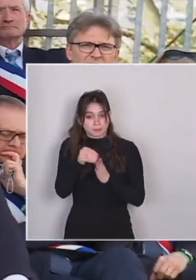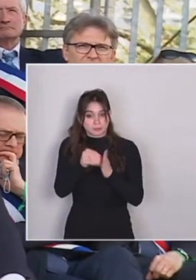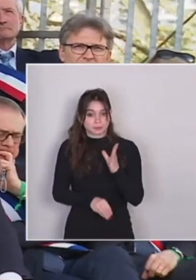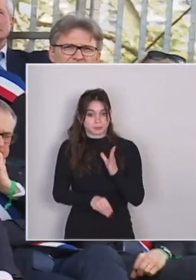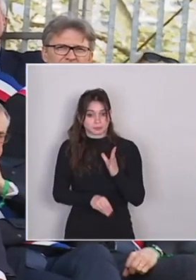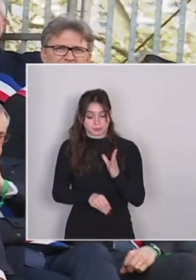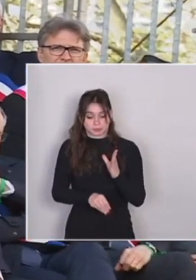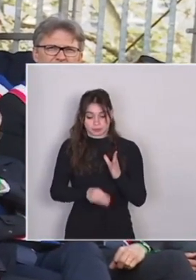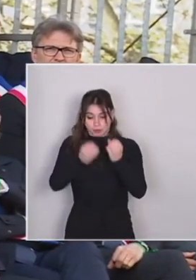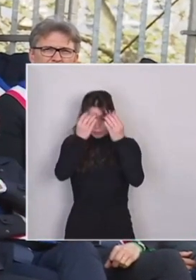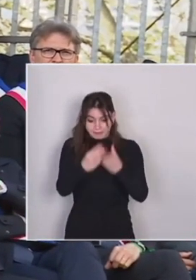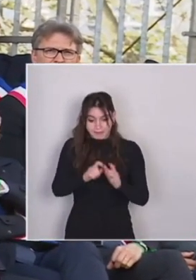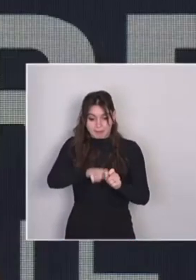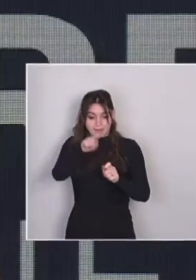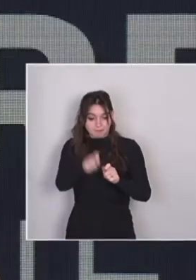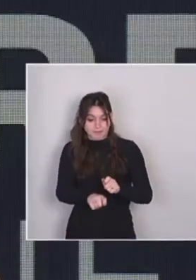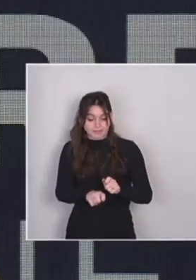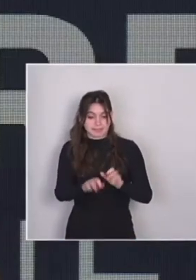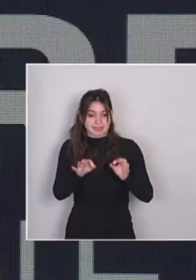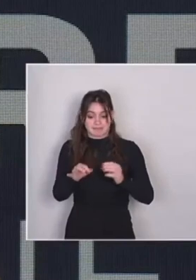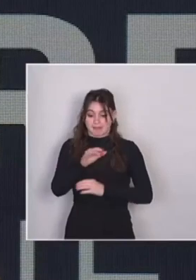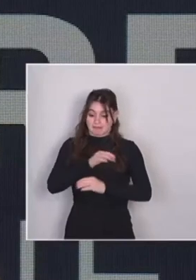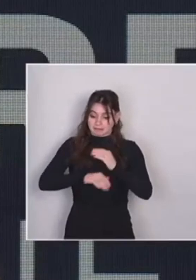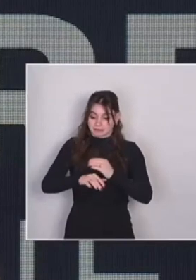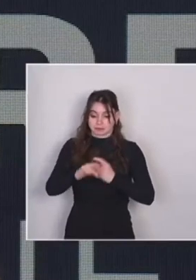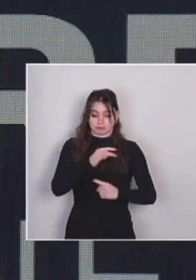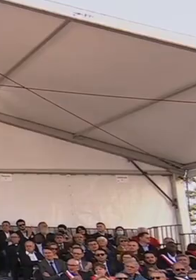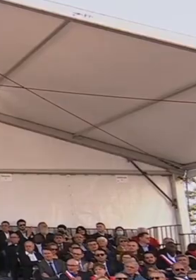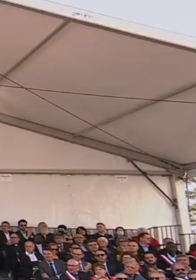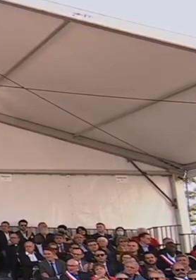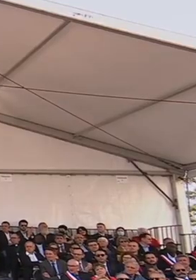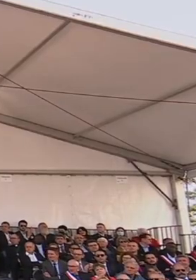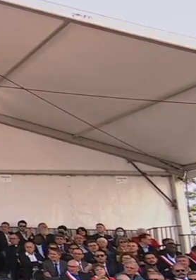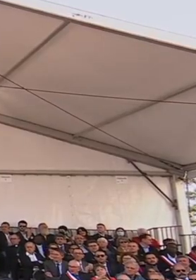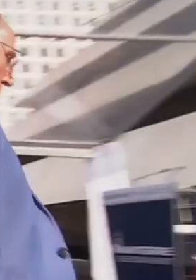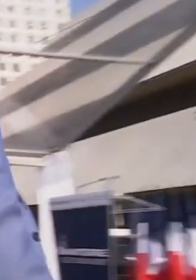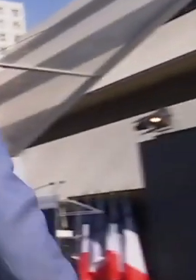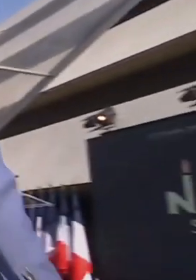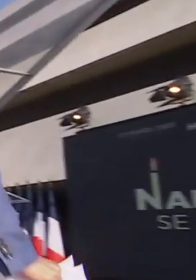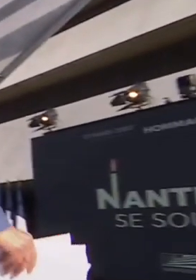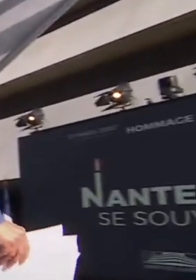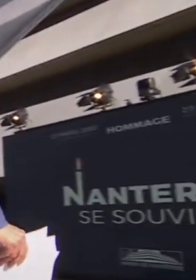temporel, politique, sociologique et bien sûr humain.